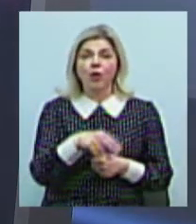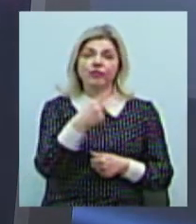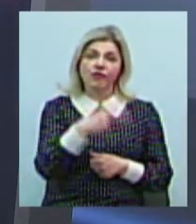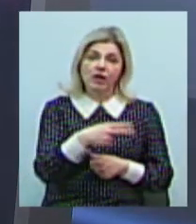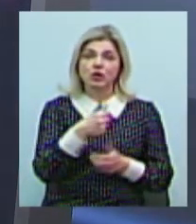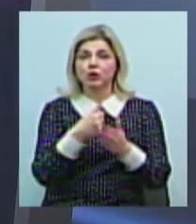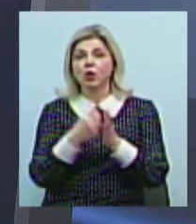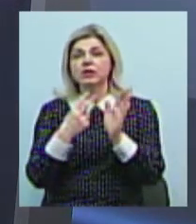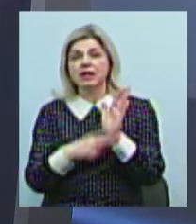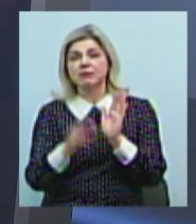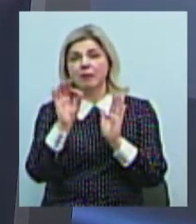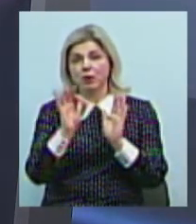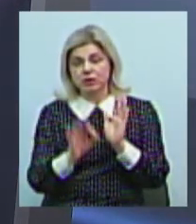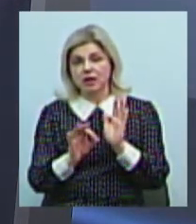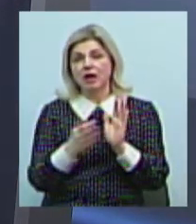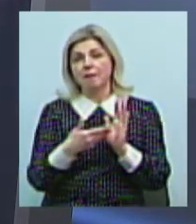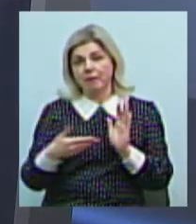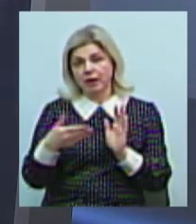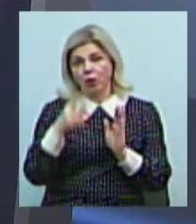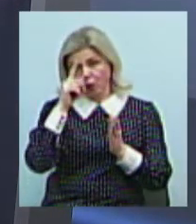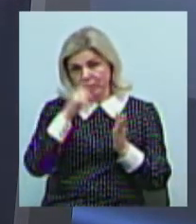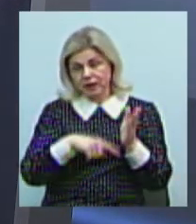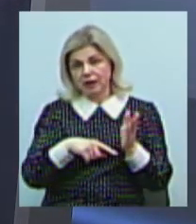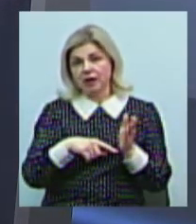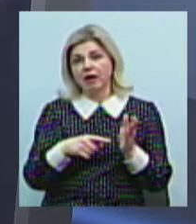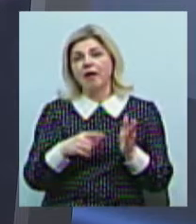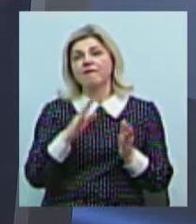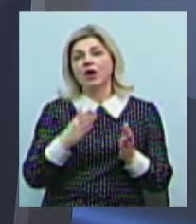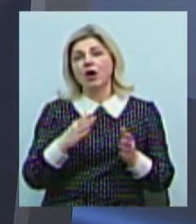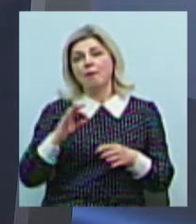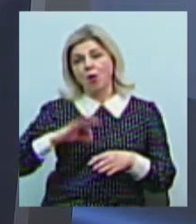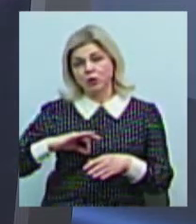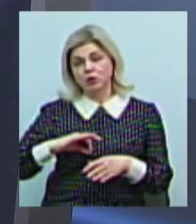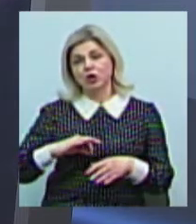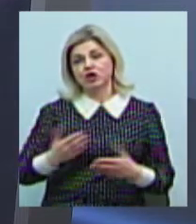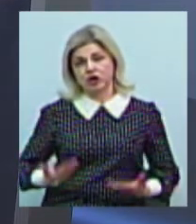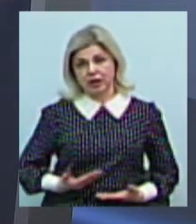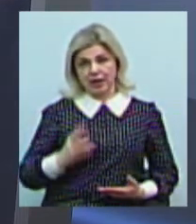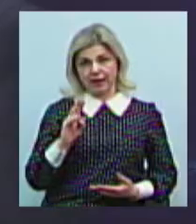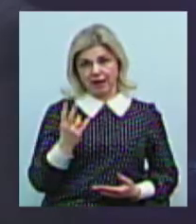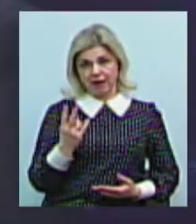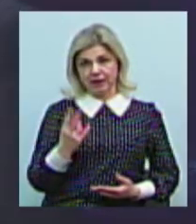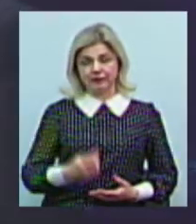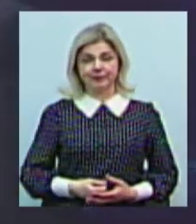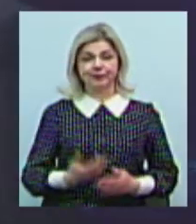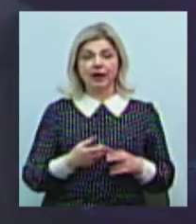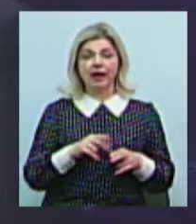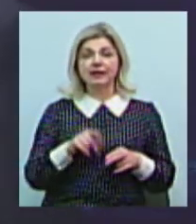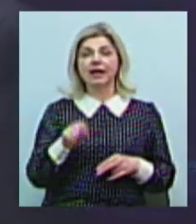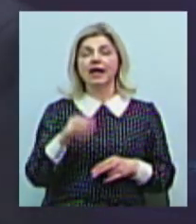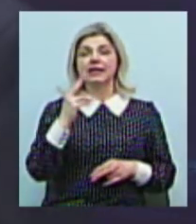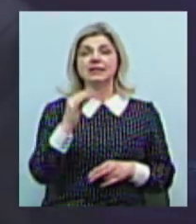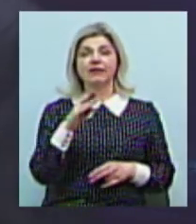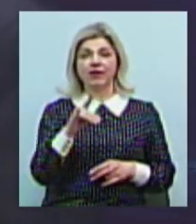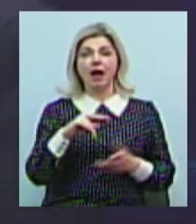до 70% мы увидели в пользу жителей Николаева. Ну, это, конечно, это цифры